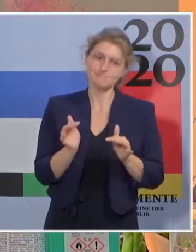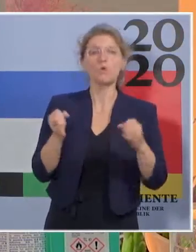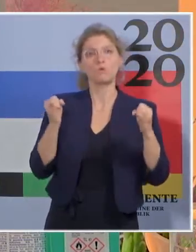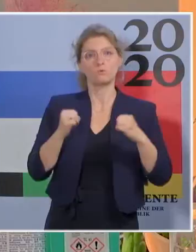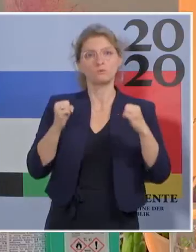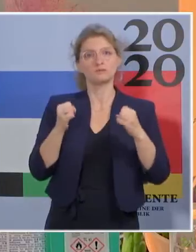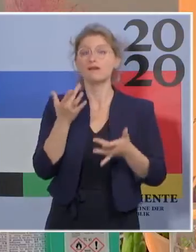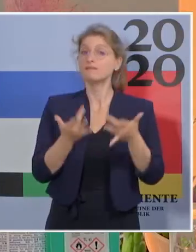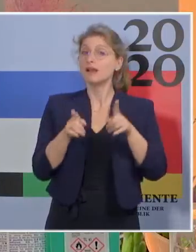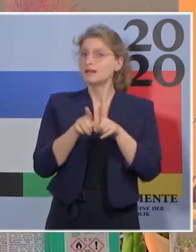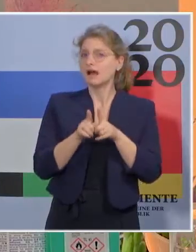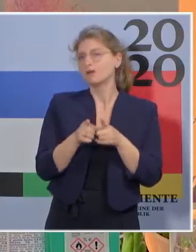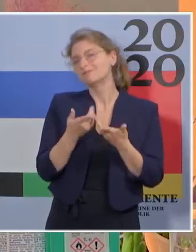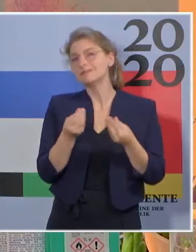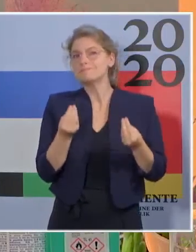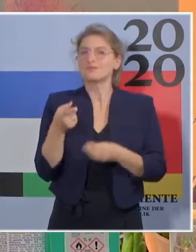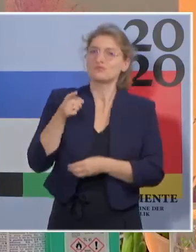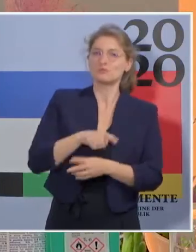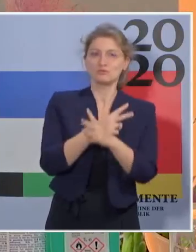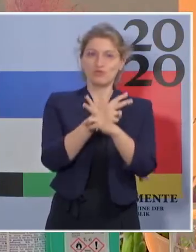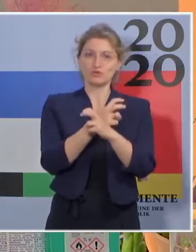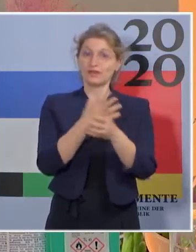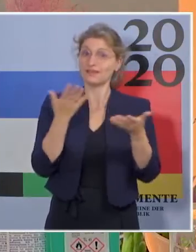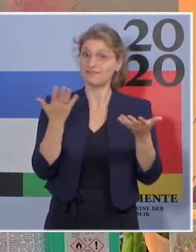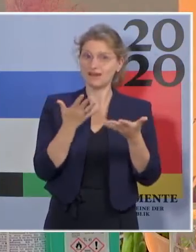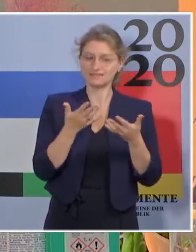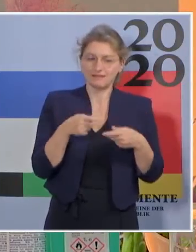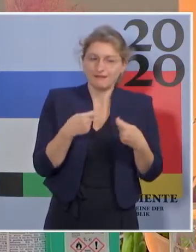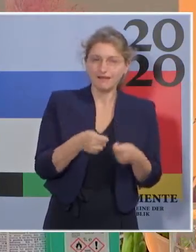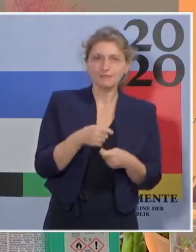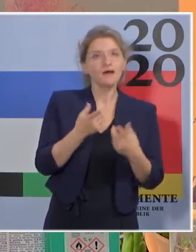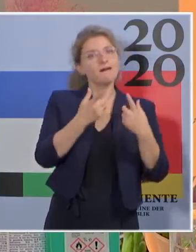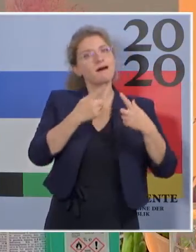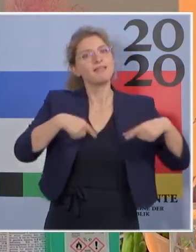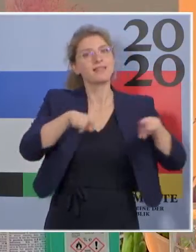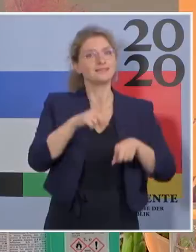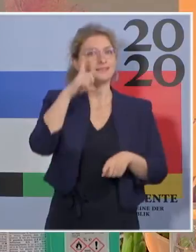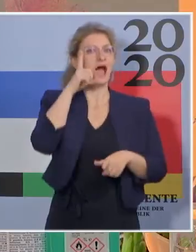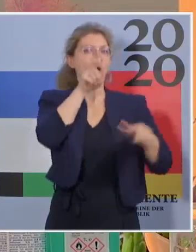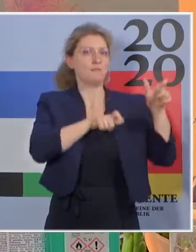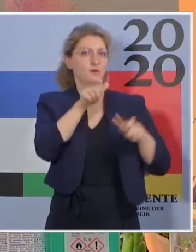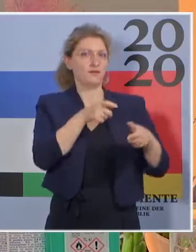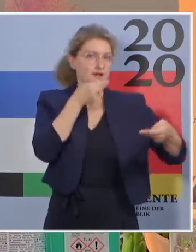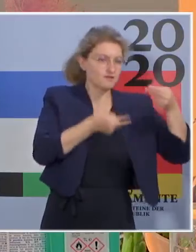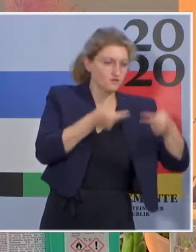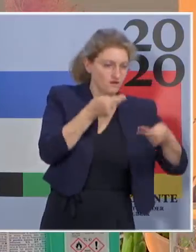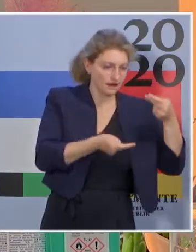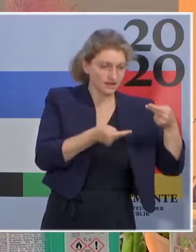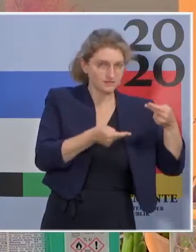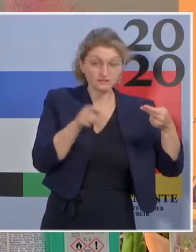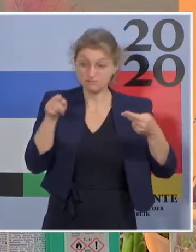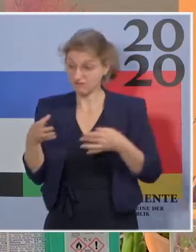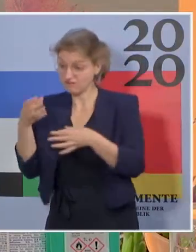typisch österreichisch, dass mit der Landeshauptleutekonferenz zudem ein Organ außerhalb der Verfassung existiert,